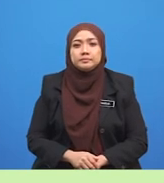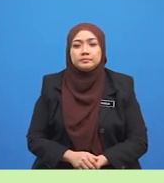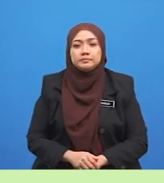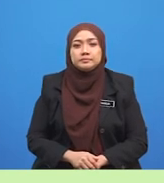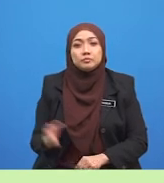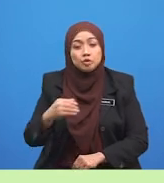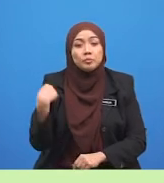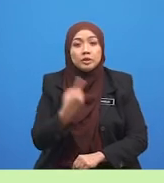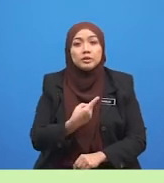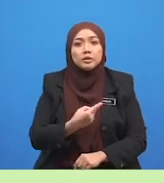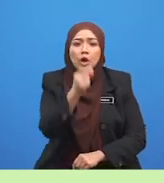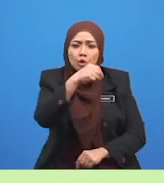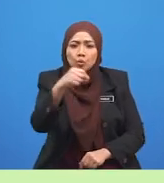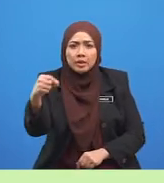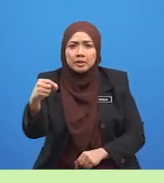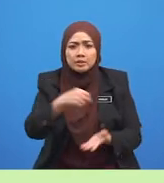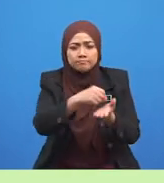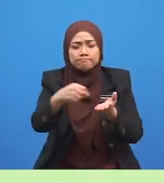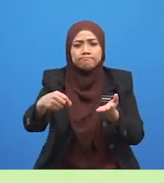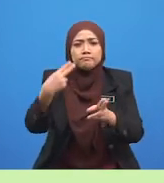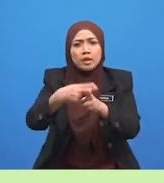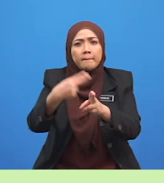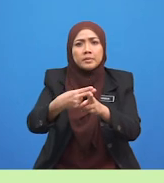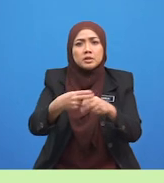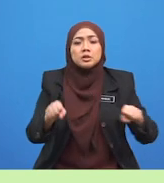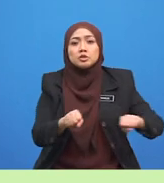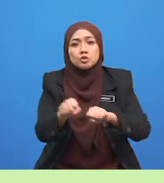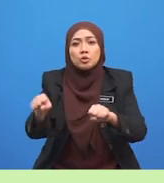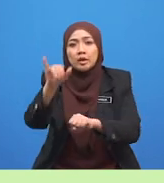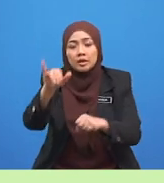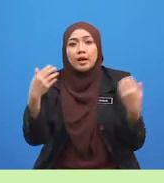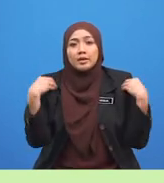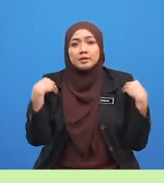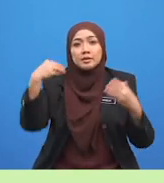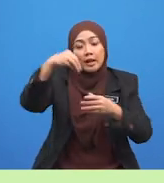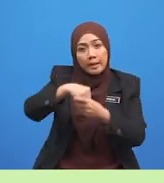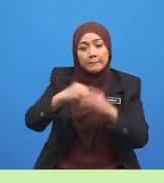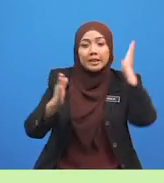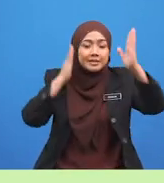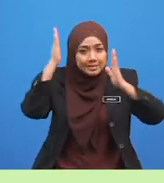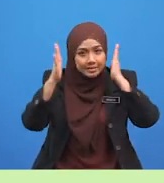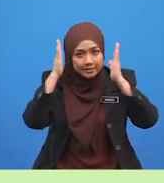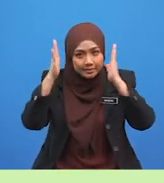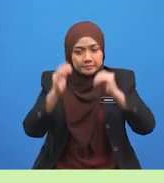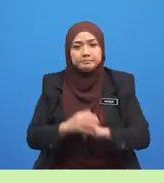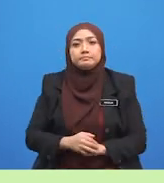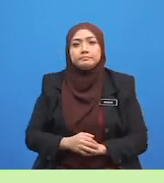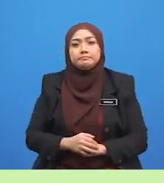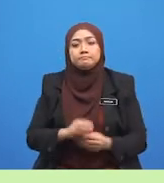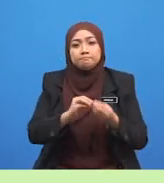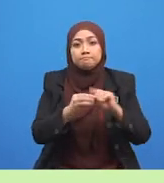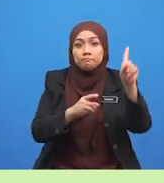Mari kita namakan setiap nama sungai yang ada dalam peta Malaysia ini. Sungai